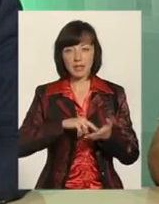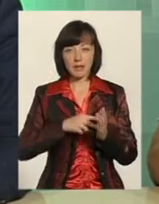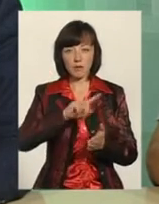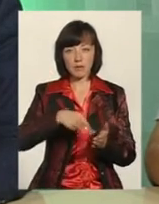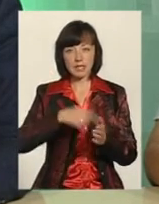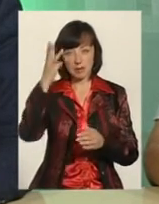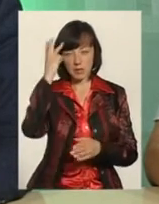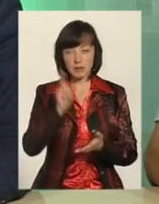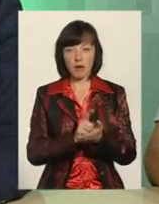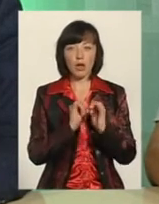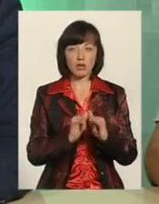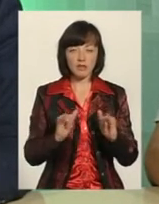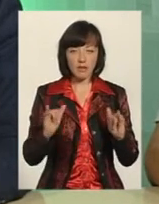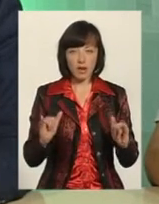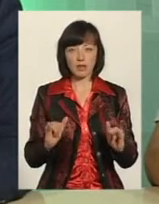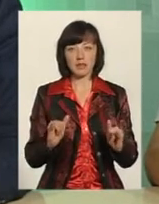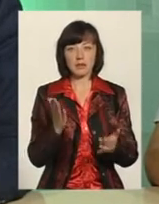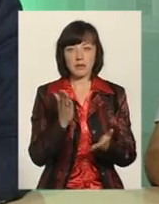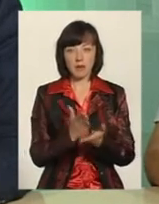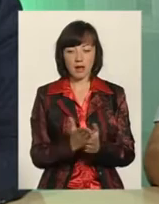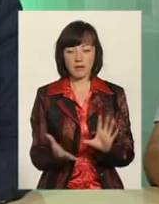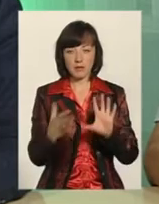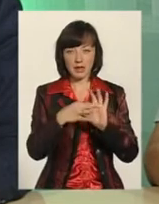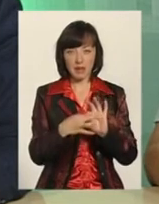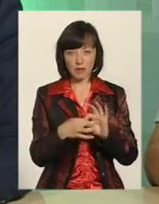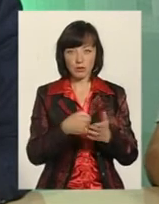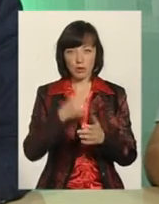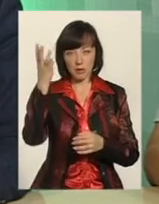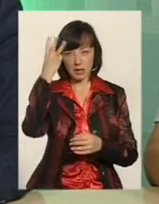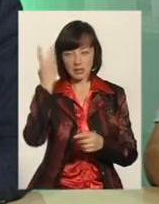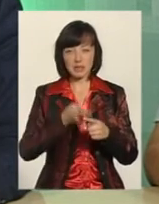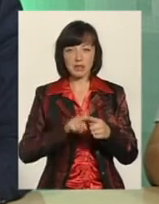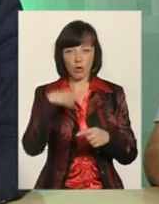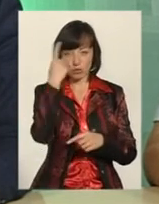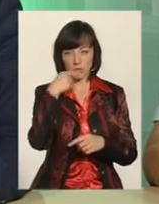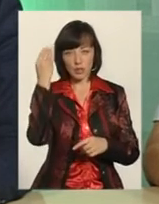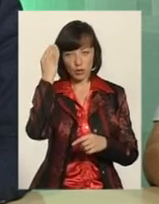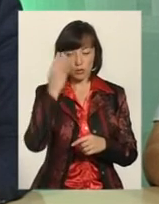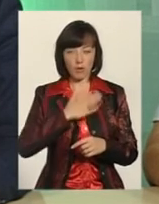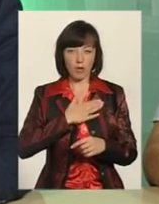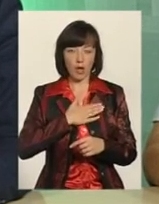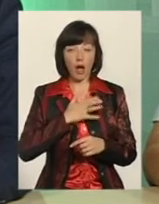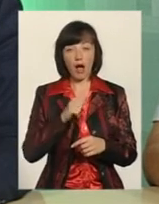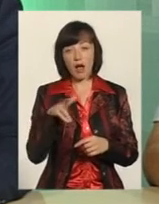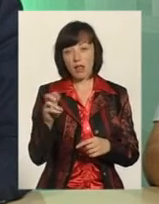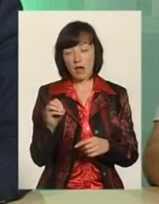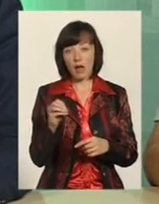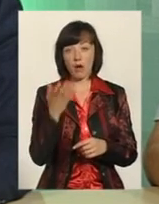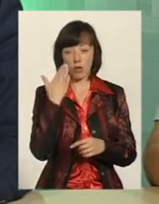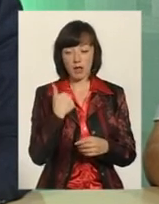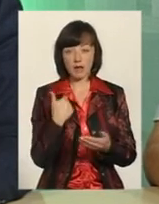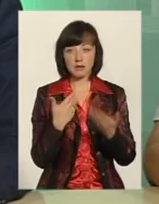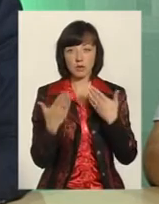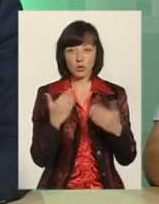має розвиватися, населені пункти мають приєднатися до міста Хмельницького, це моя особиста думка. Але